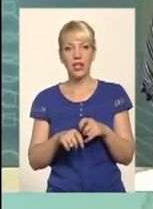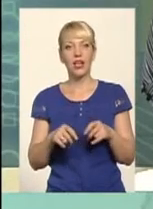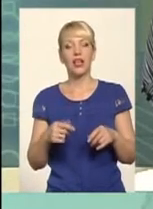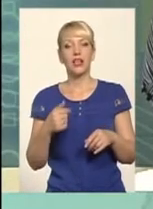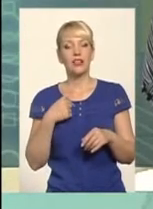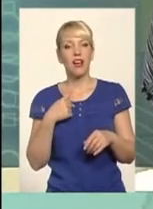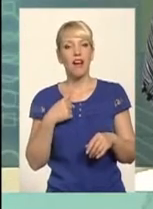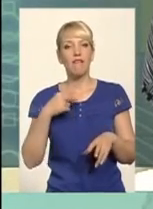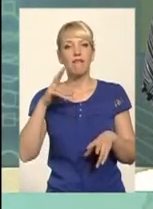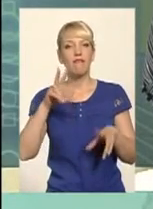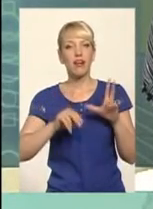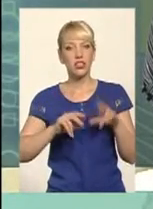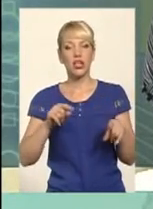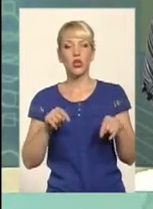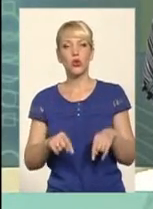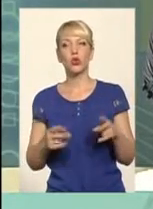якось, можливо,